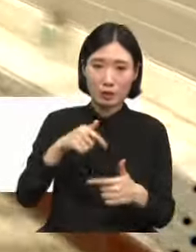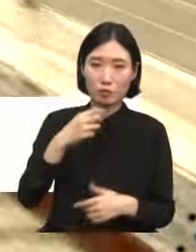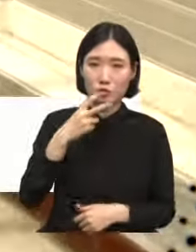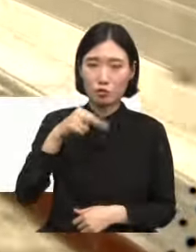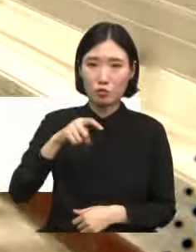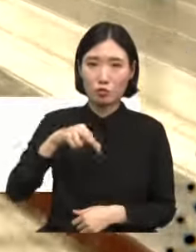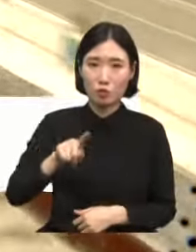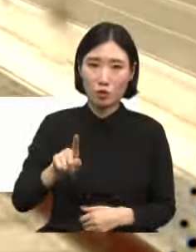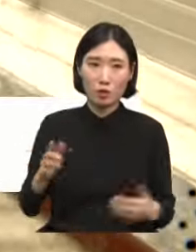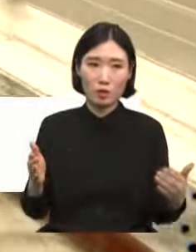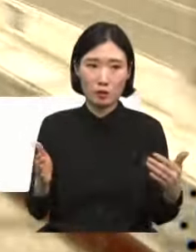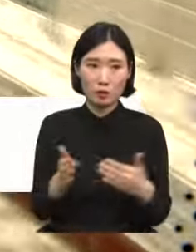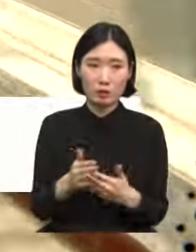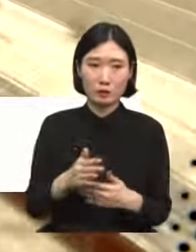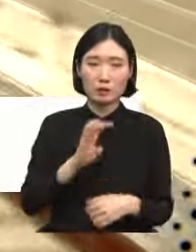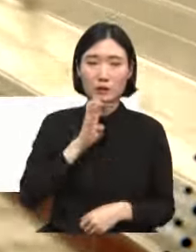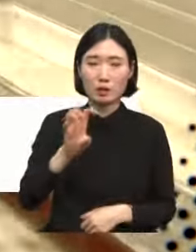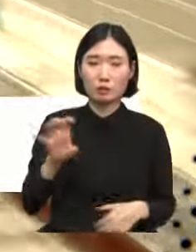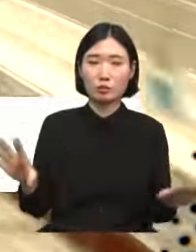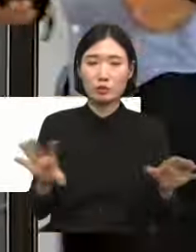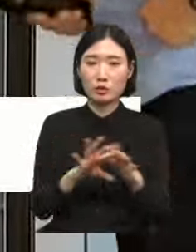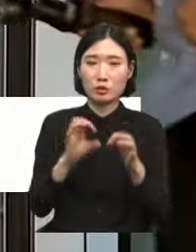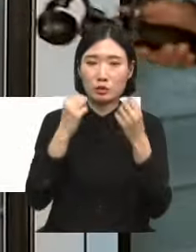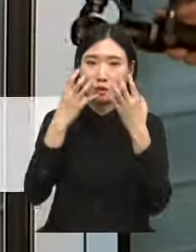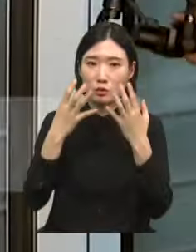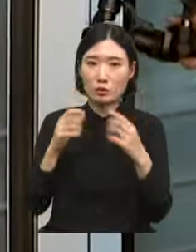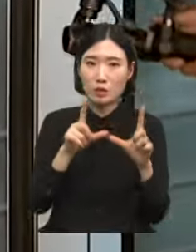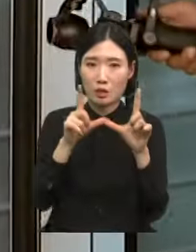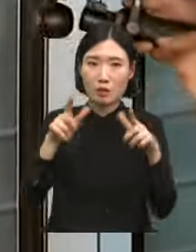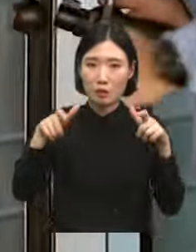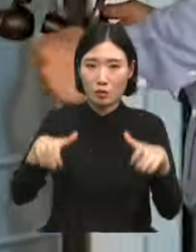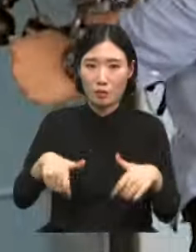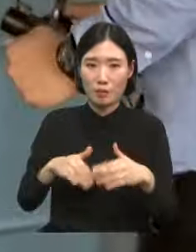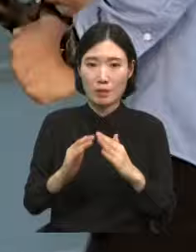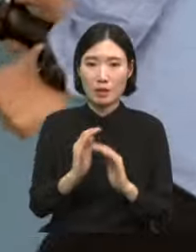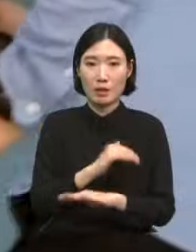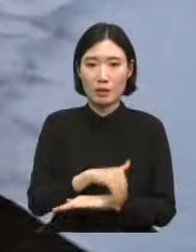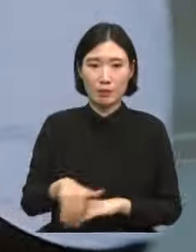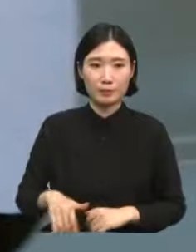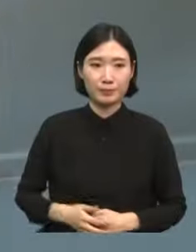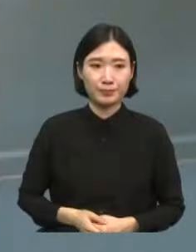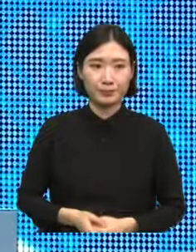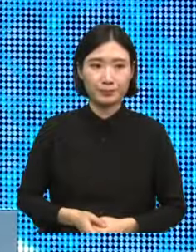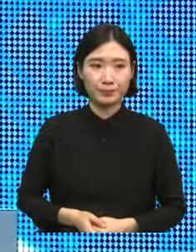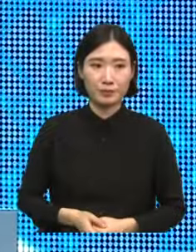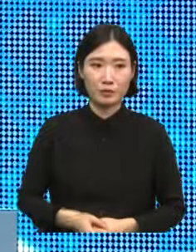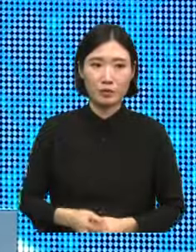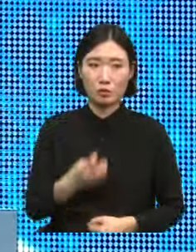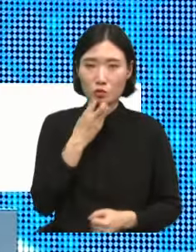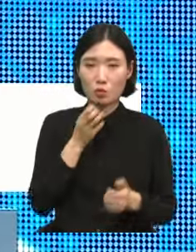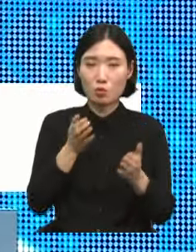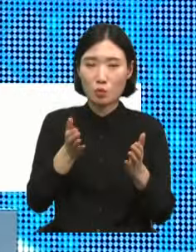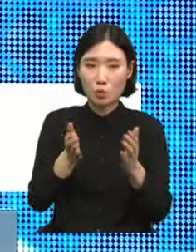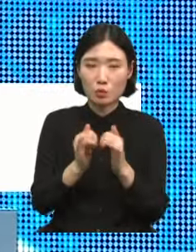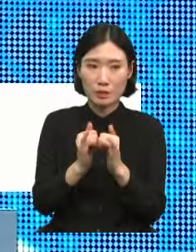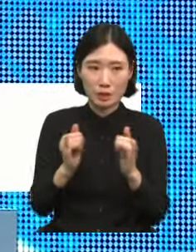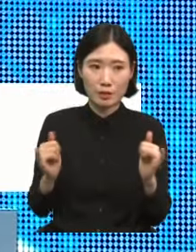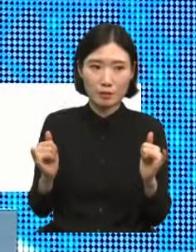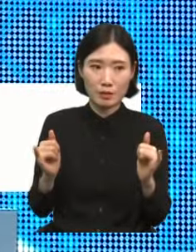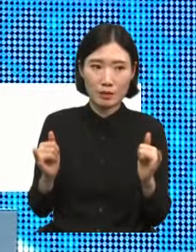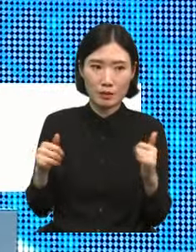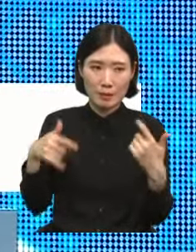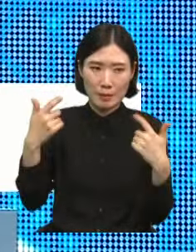수서까지는 40분대로 연결되면서 새로운 생활권이 조성될 전망입니다. 수도권 주민들이 하루가